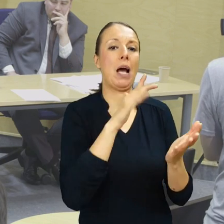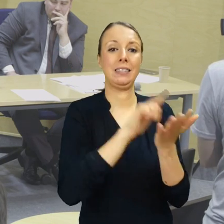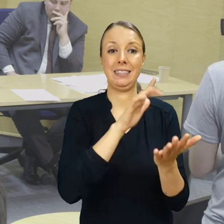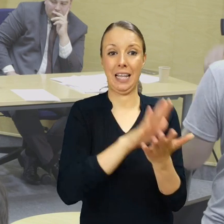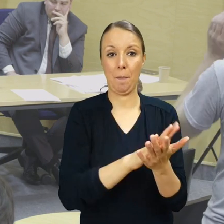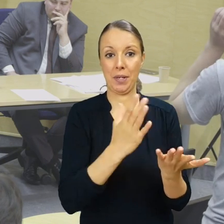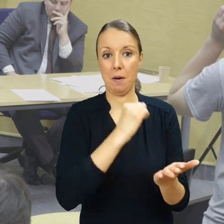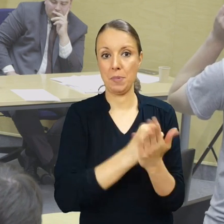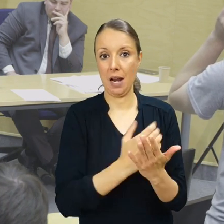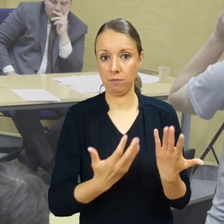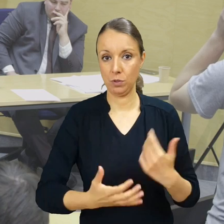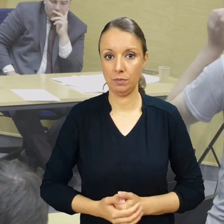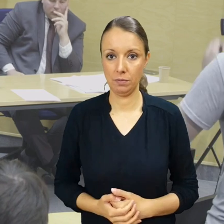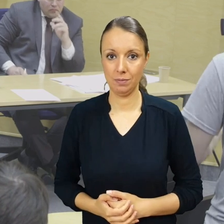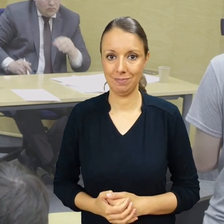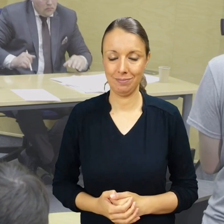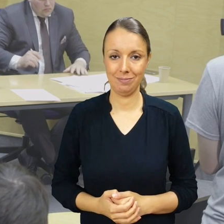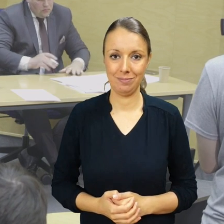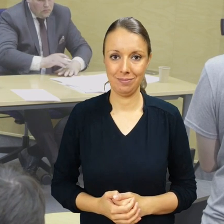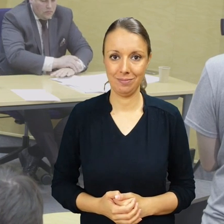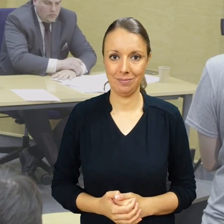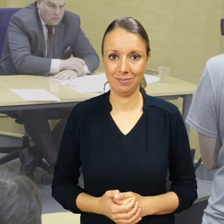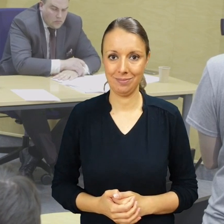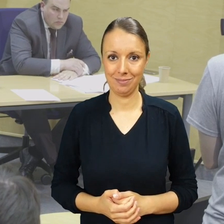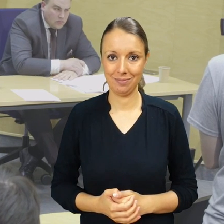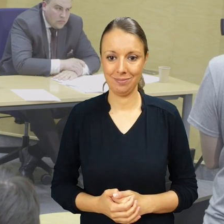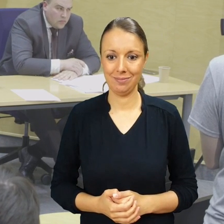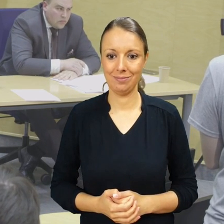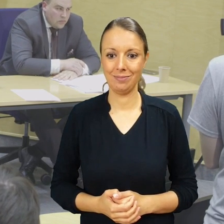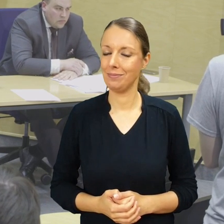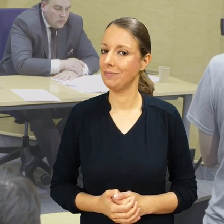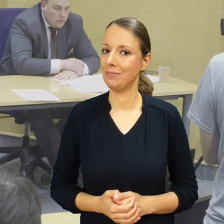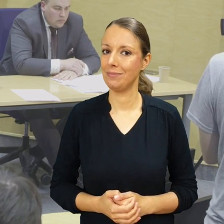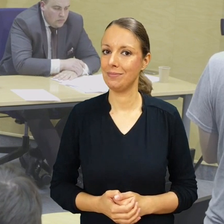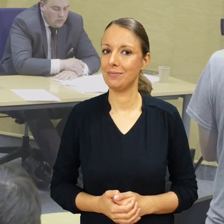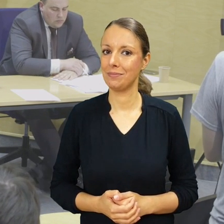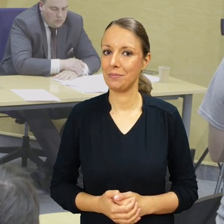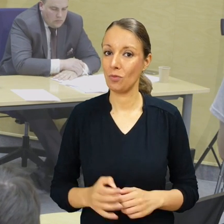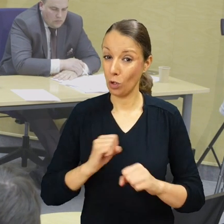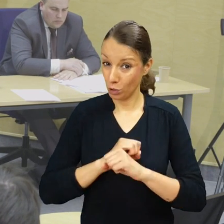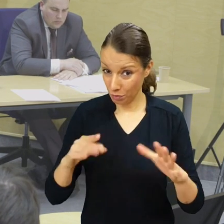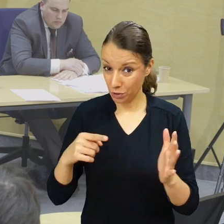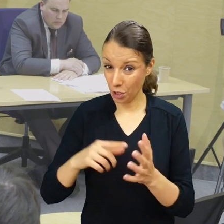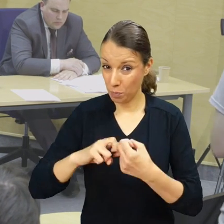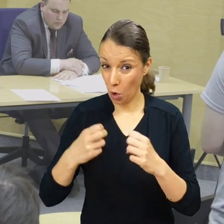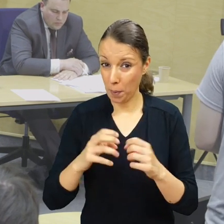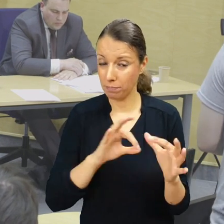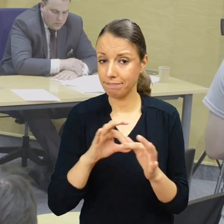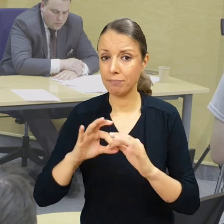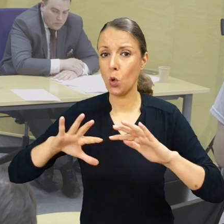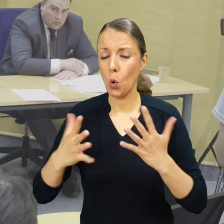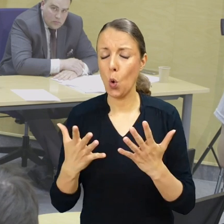materialno-prawny. Ja oczywiście problem związany z tym idiomatem informacja o sprawie publicznej na